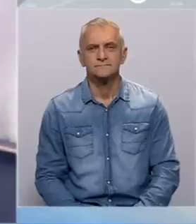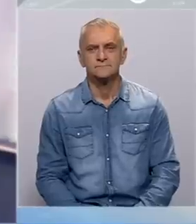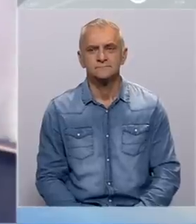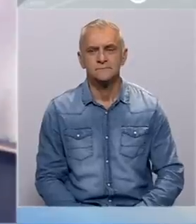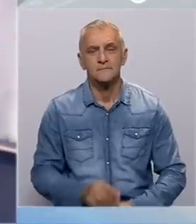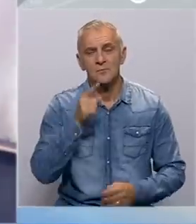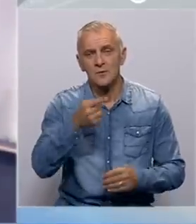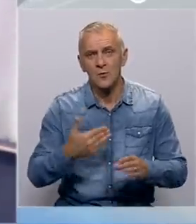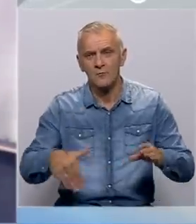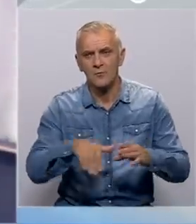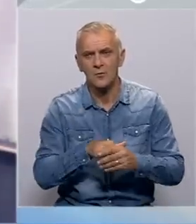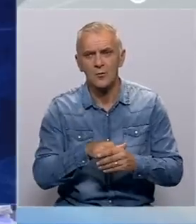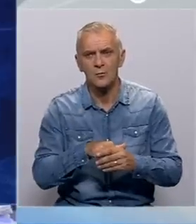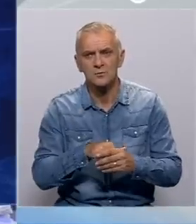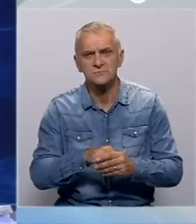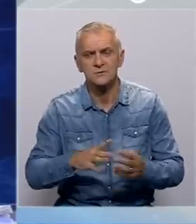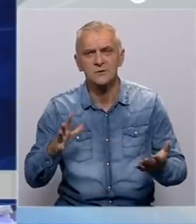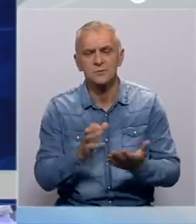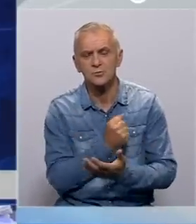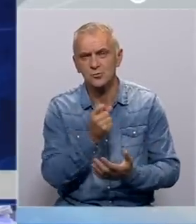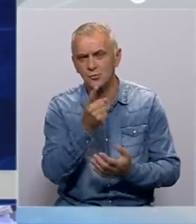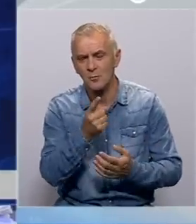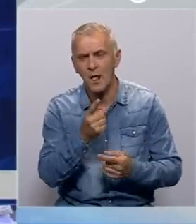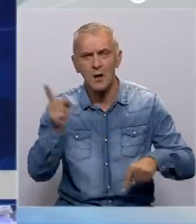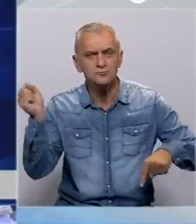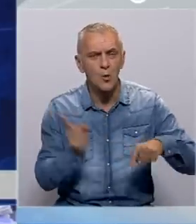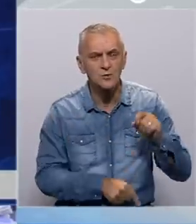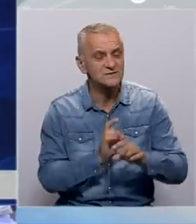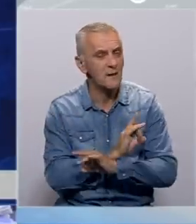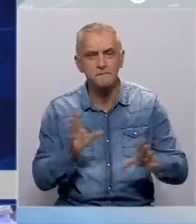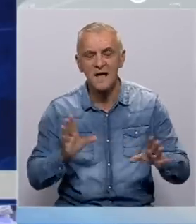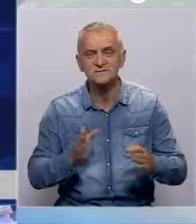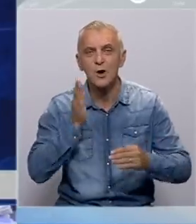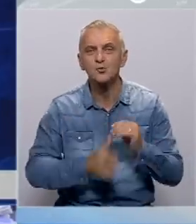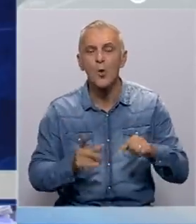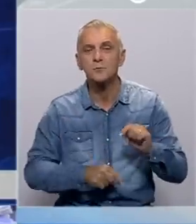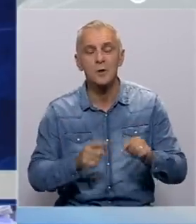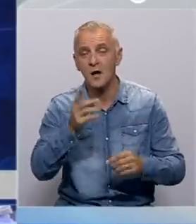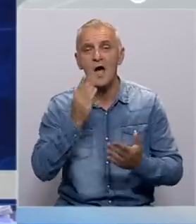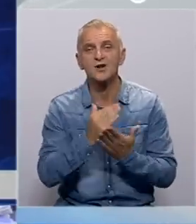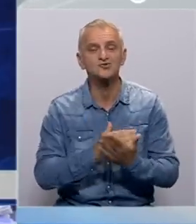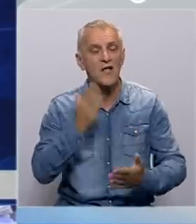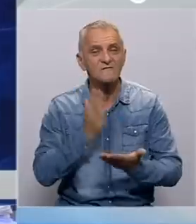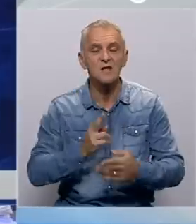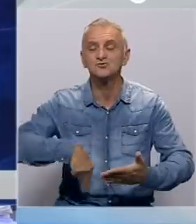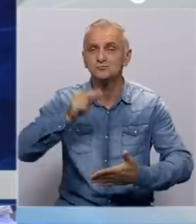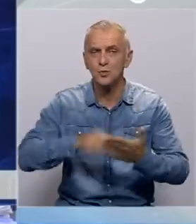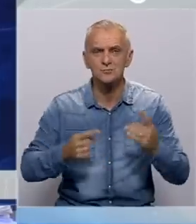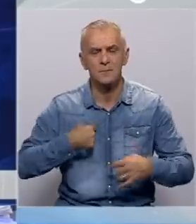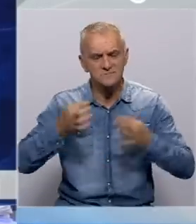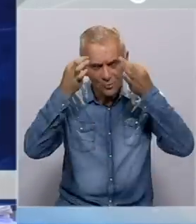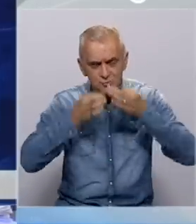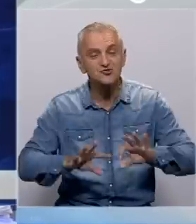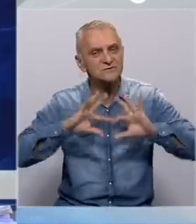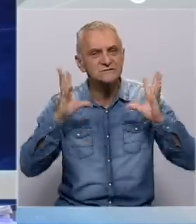Ova uposlenica je dobila rješenje o otkazu bez, znači, otkaznog roka. Rješenje je već potpisano, naravno, ispoštovali smo apsolutno